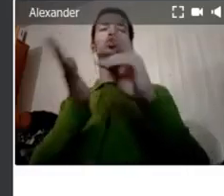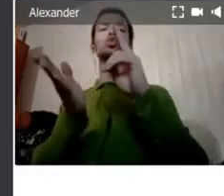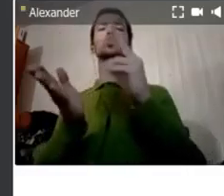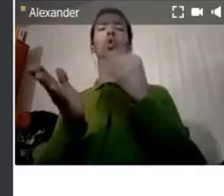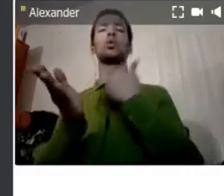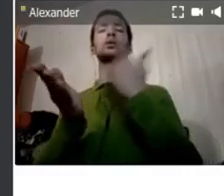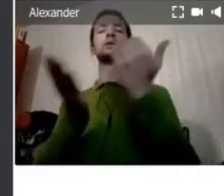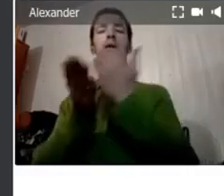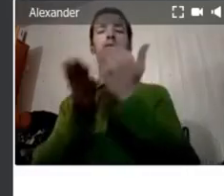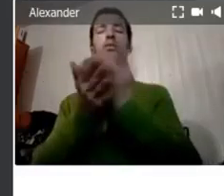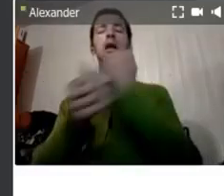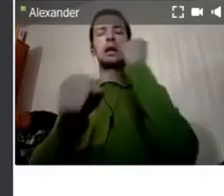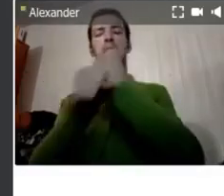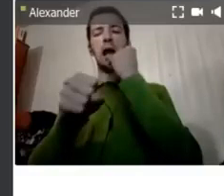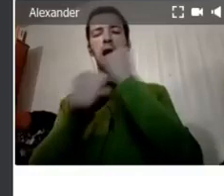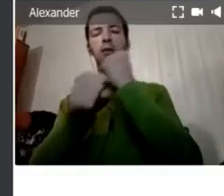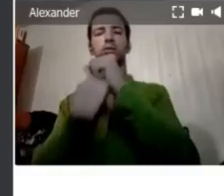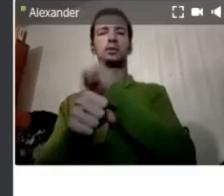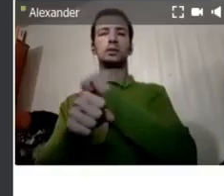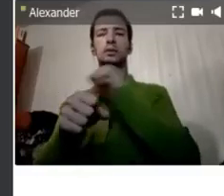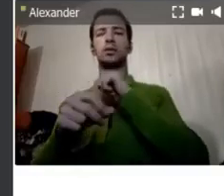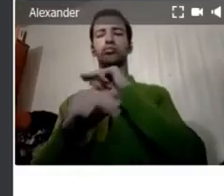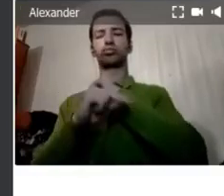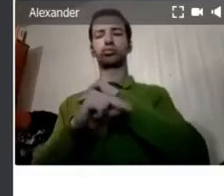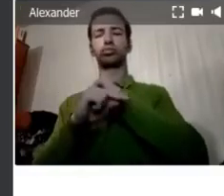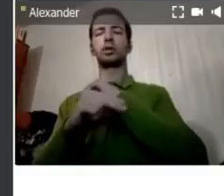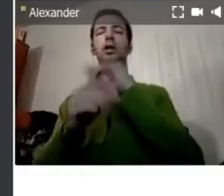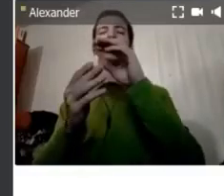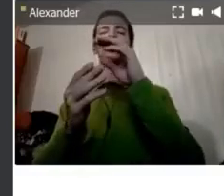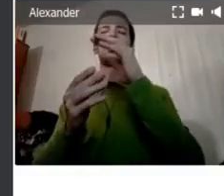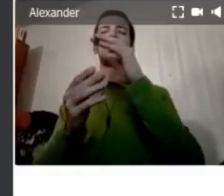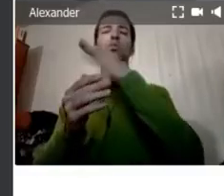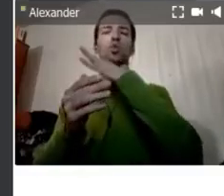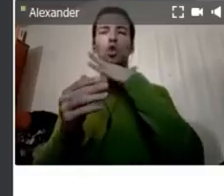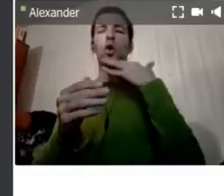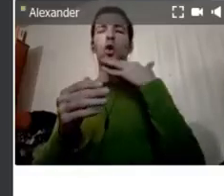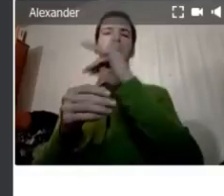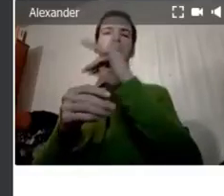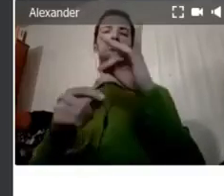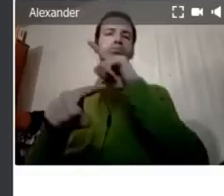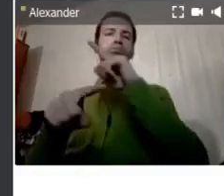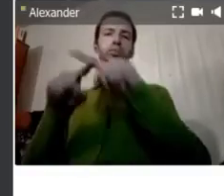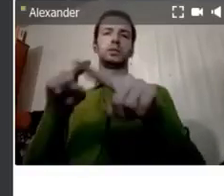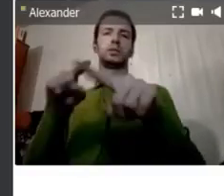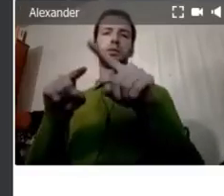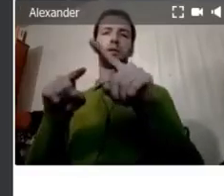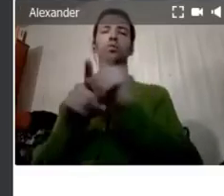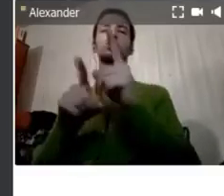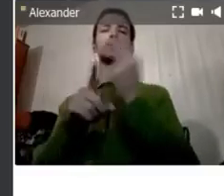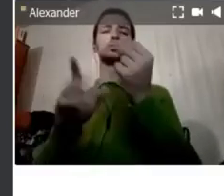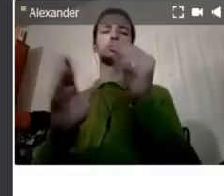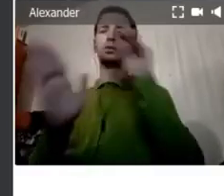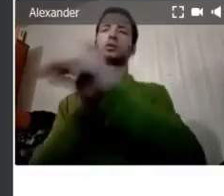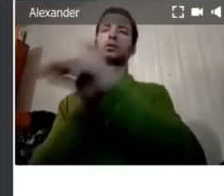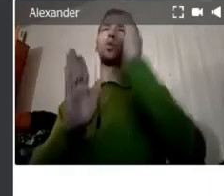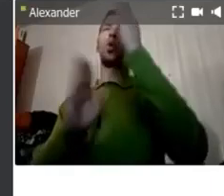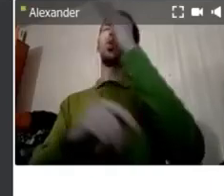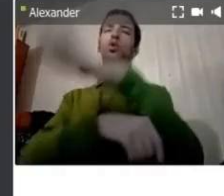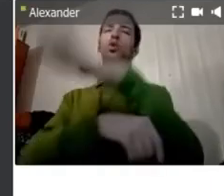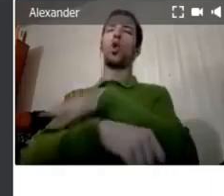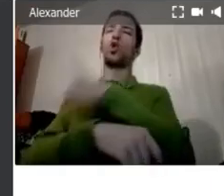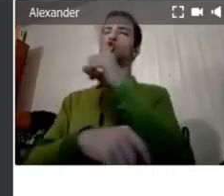поставьте пятерочки. Кого интересует именно доход? Чат у нас открыт, кстати, сейчас я посмотрю, не закрывали чат у